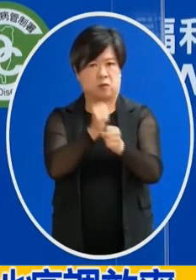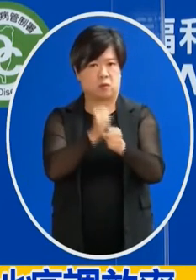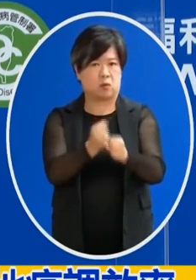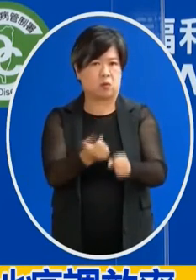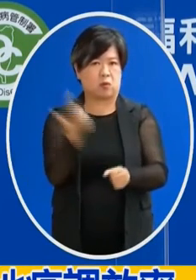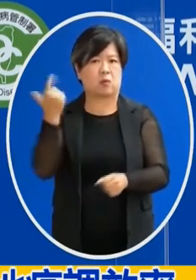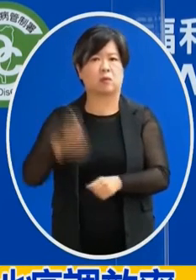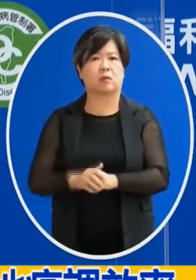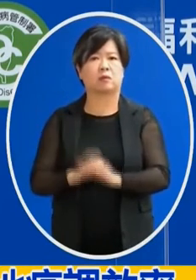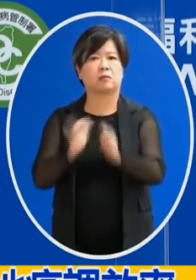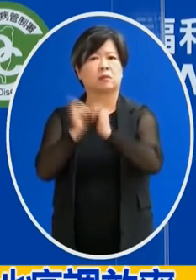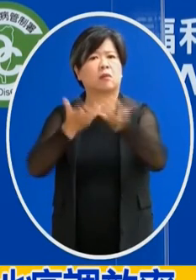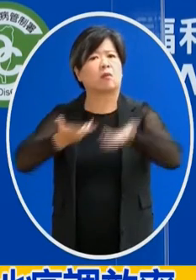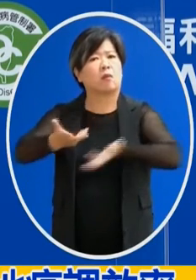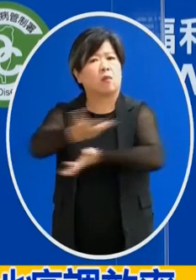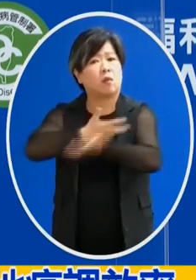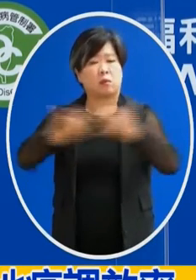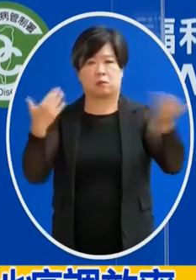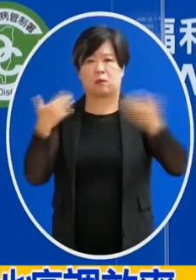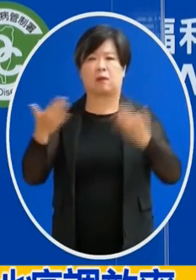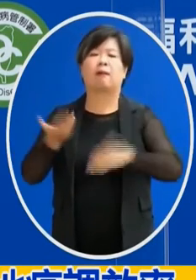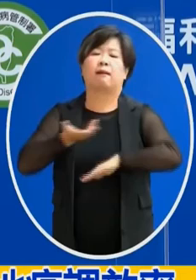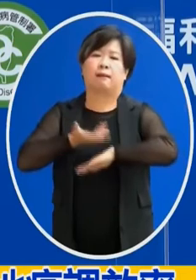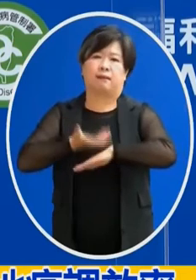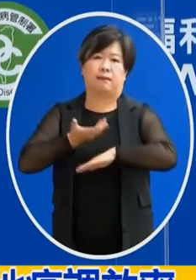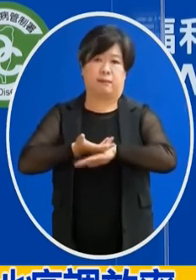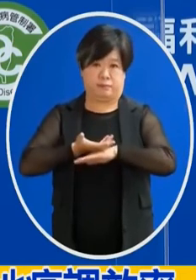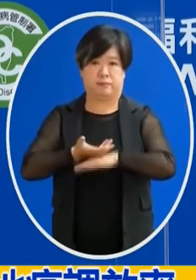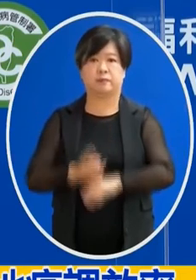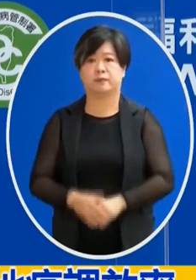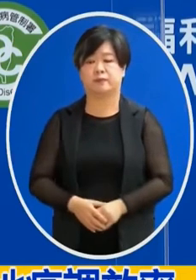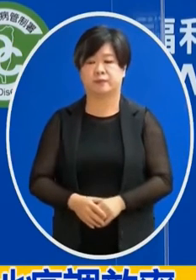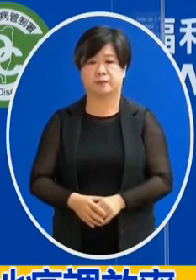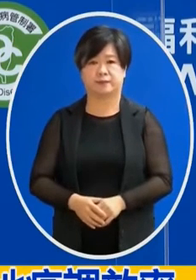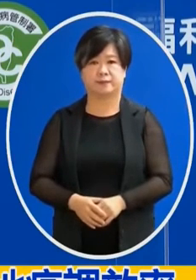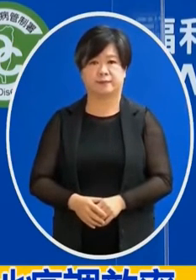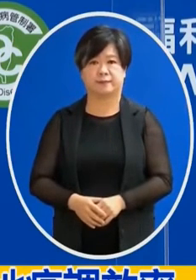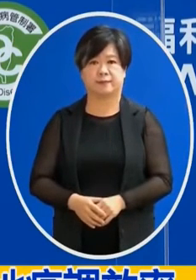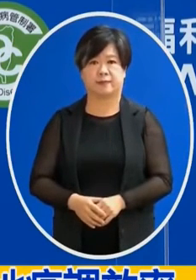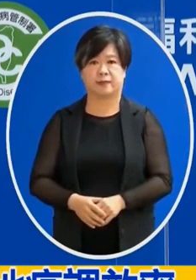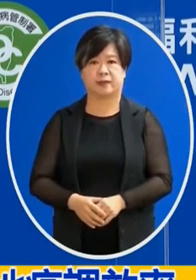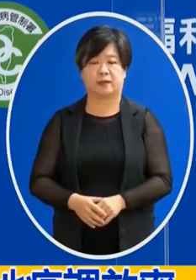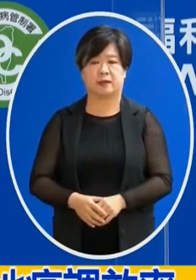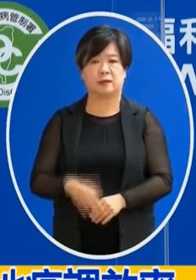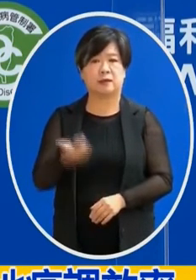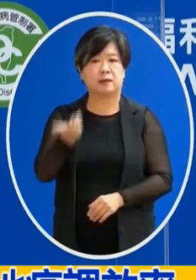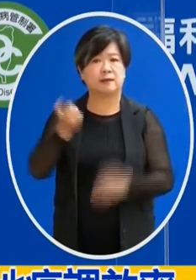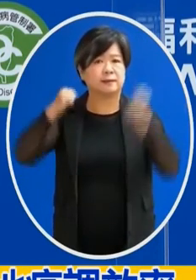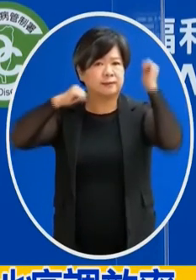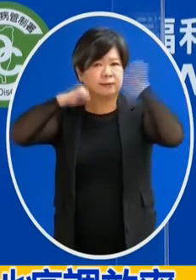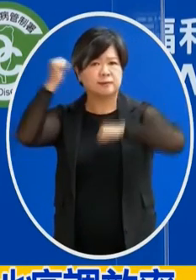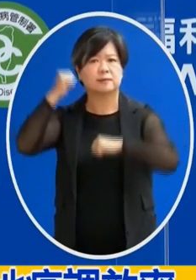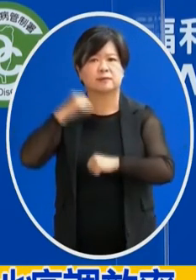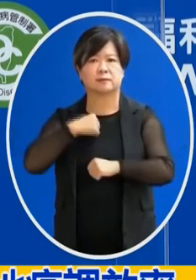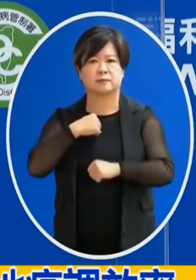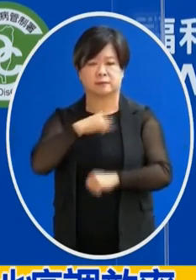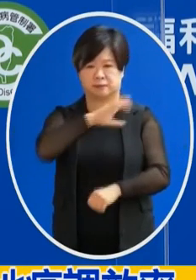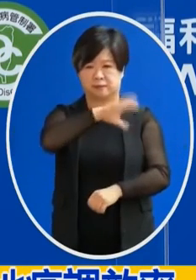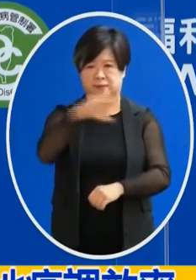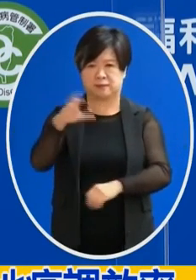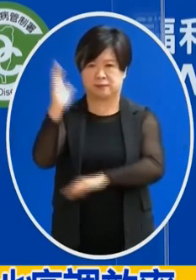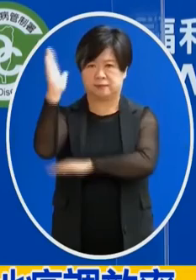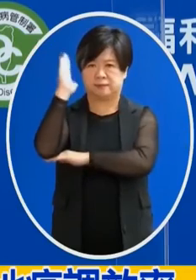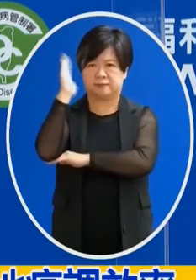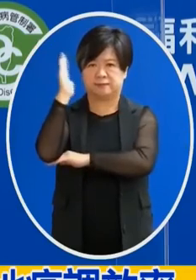民众的沟通，让民众可以安心跟放心哈。这个是今天上午跟地方政府之